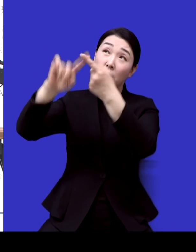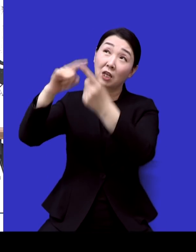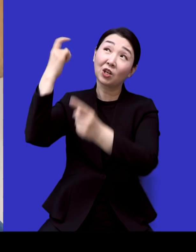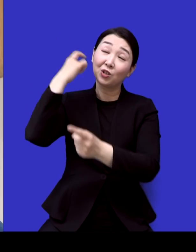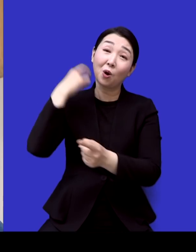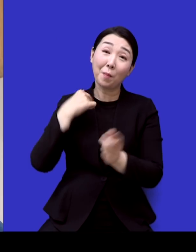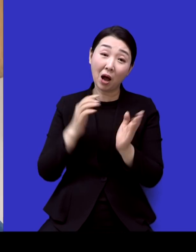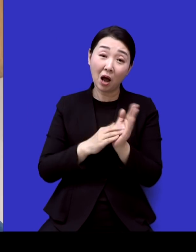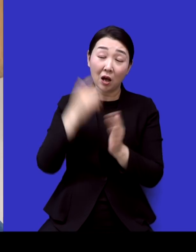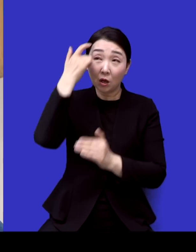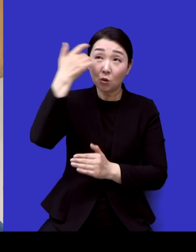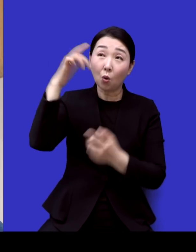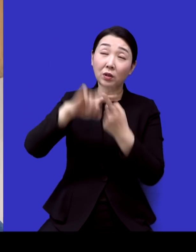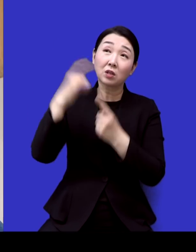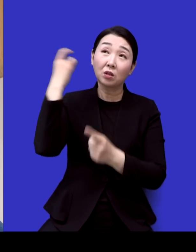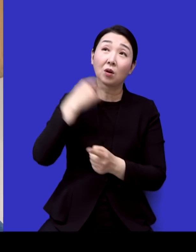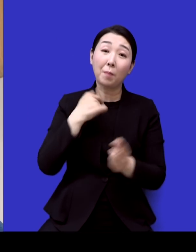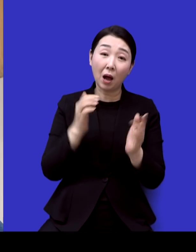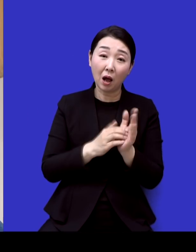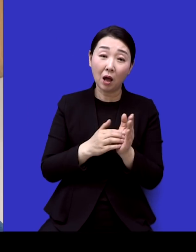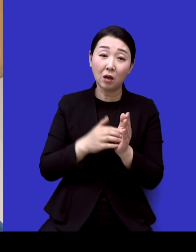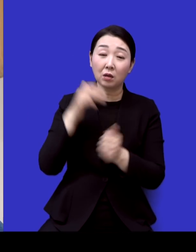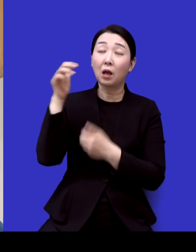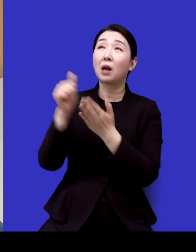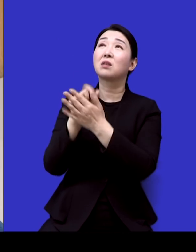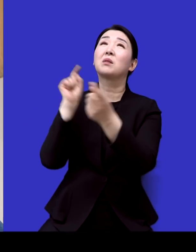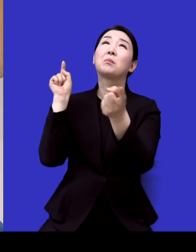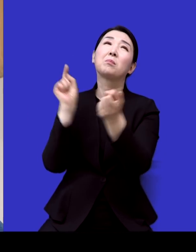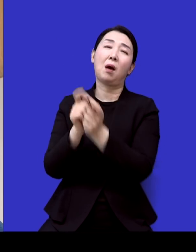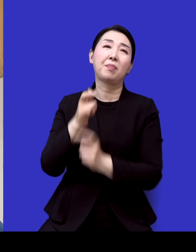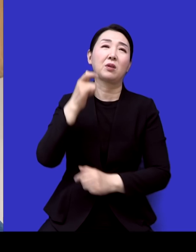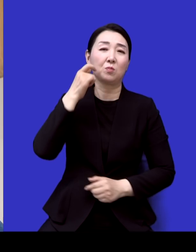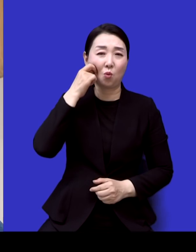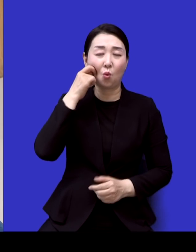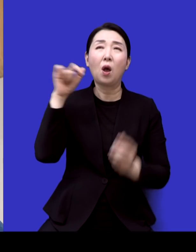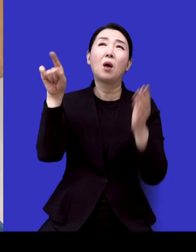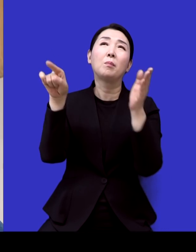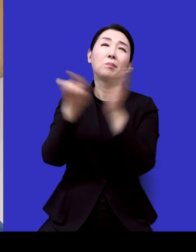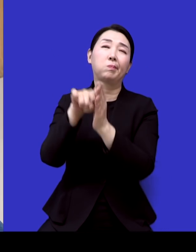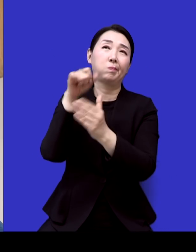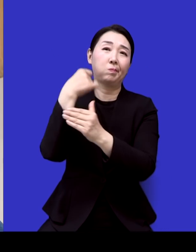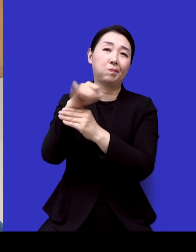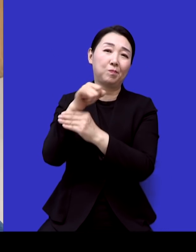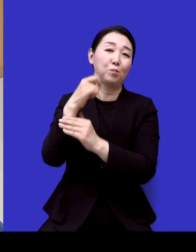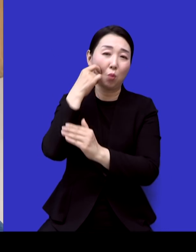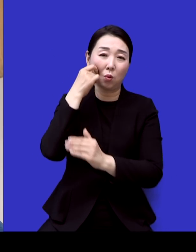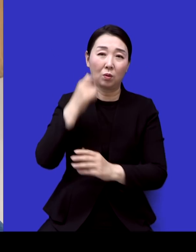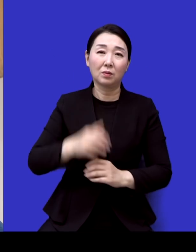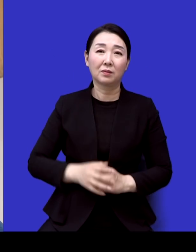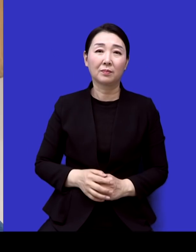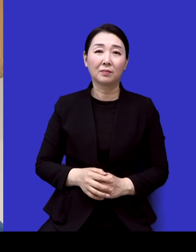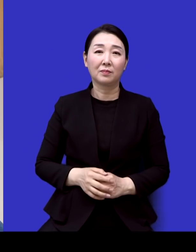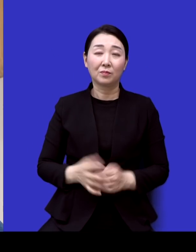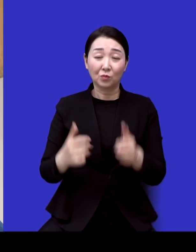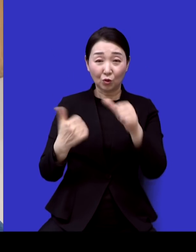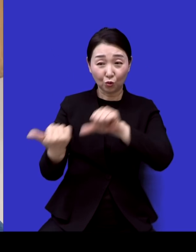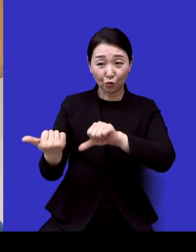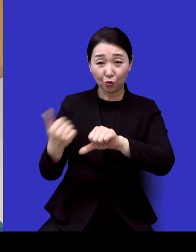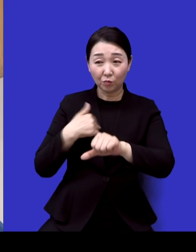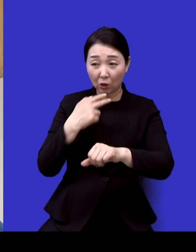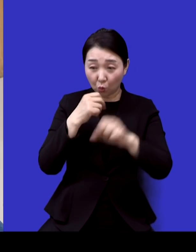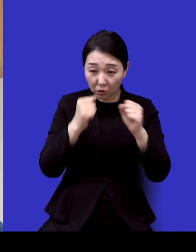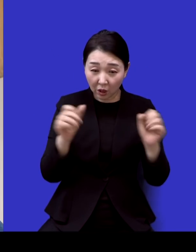그러니까. 영혼에 대해서 들었는데 그때는 하나님을 못 만났던 거죠. 그게 믿어지지 않았던 거죠. 네. 그래서 그 죽음과 내가